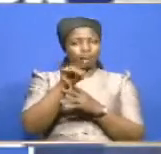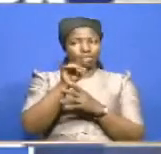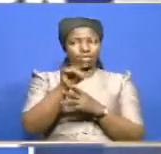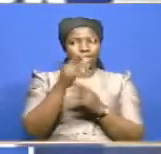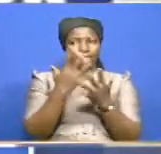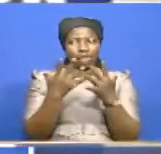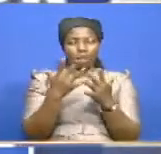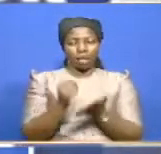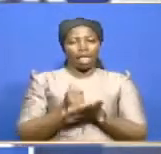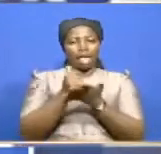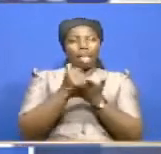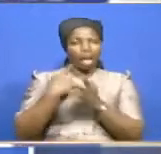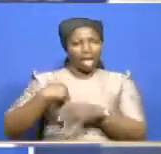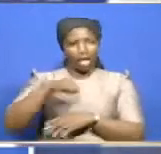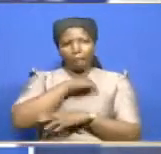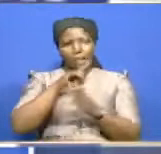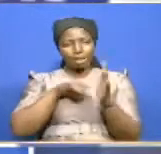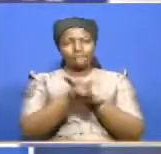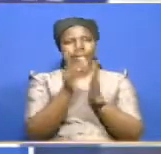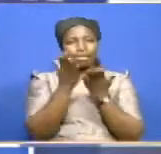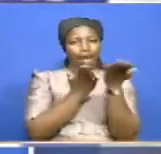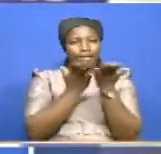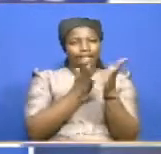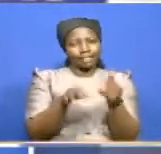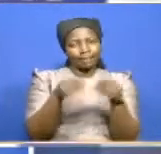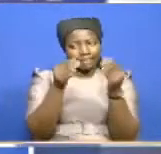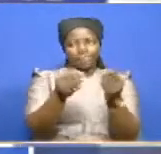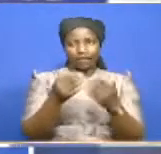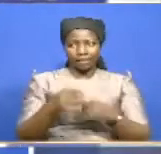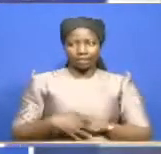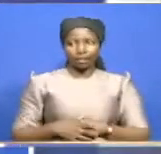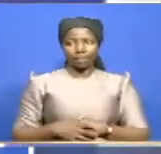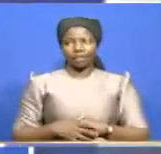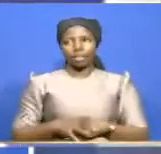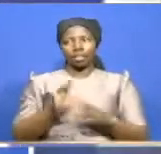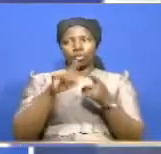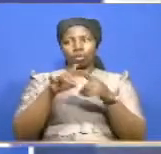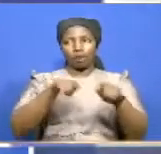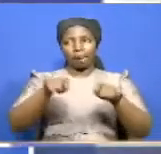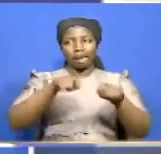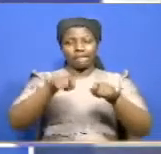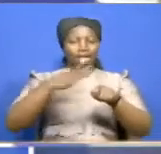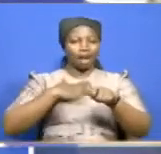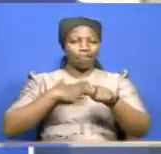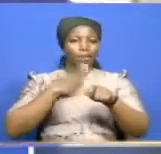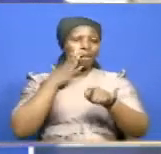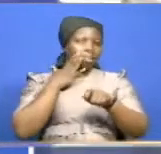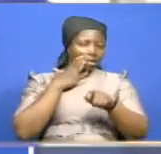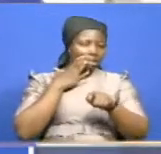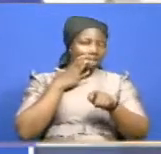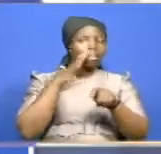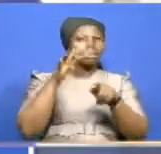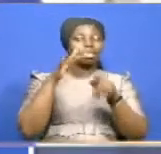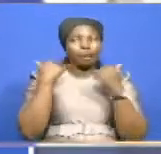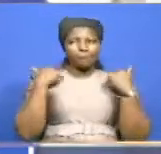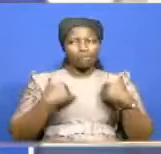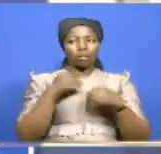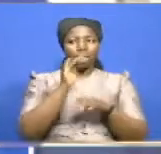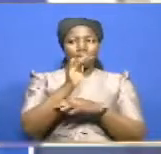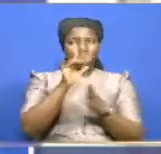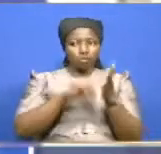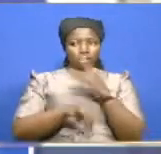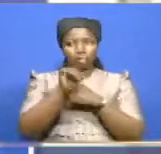in service delivery to manage our mothers. And I request that